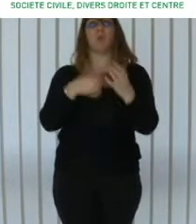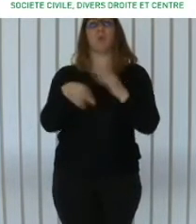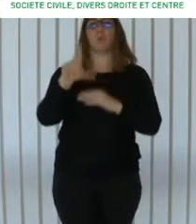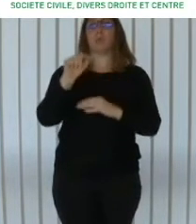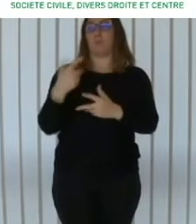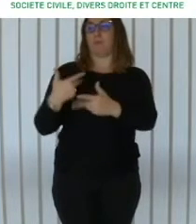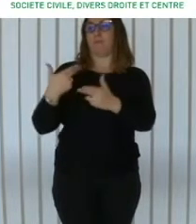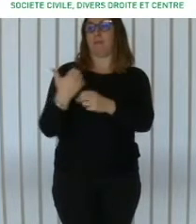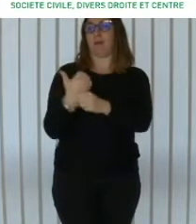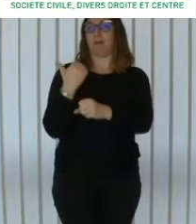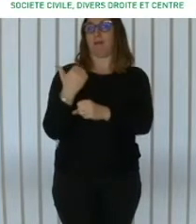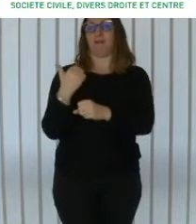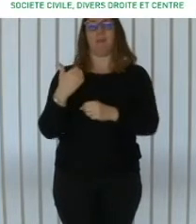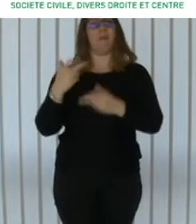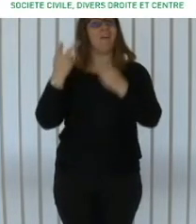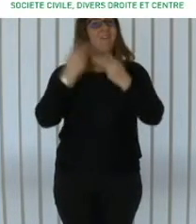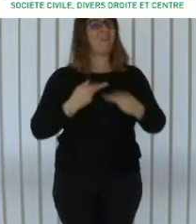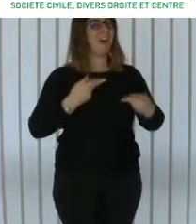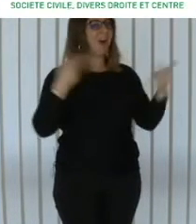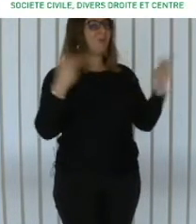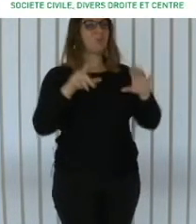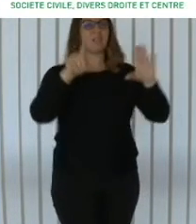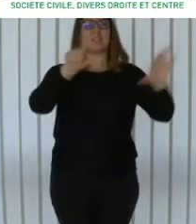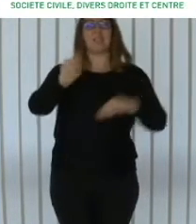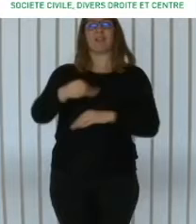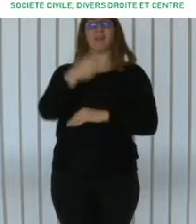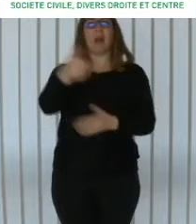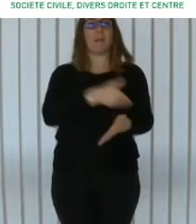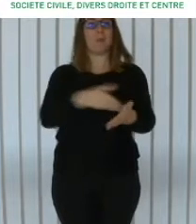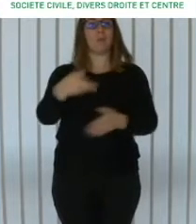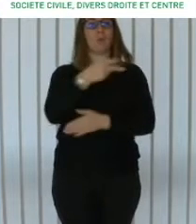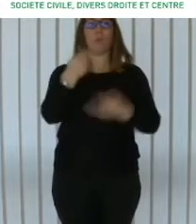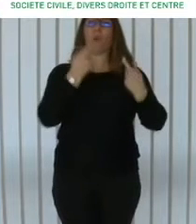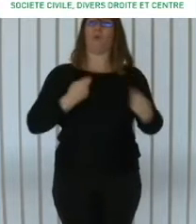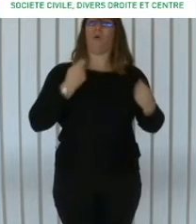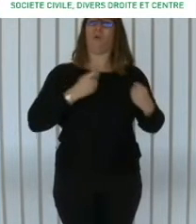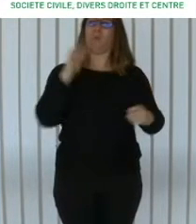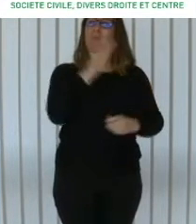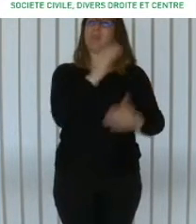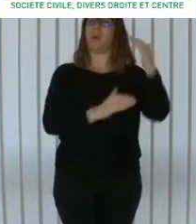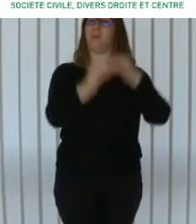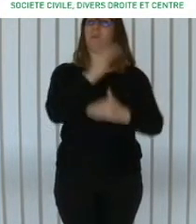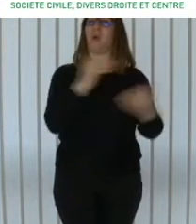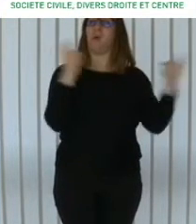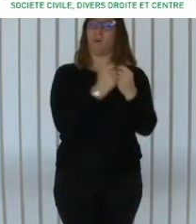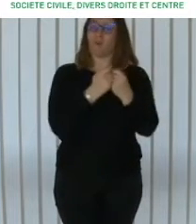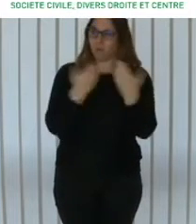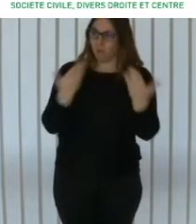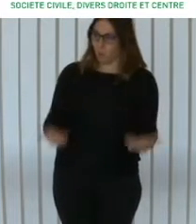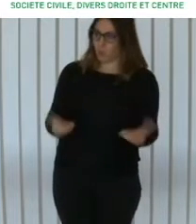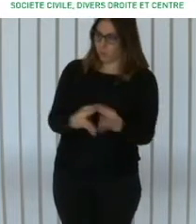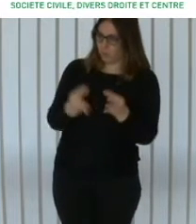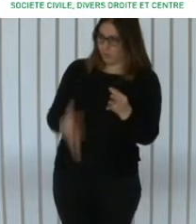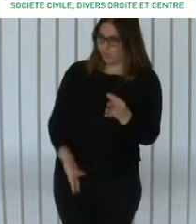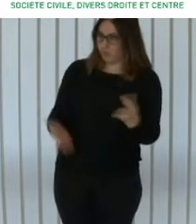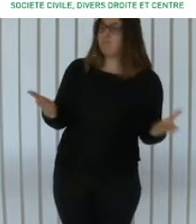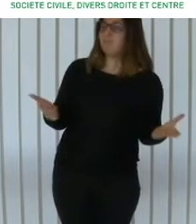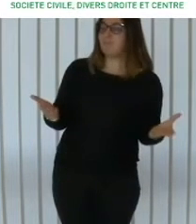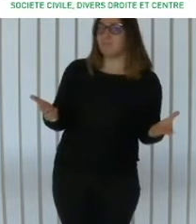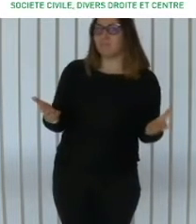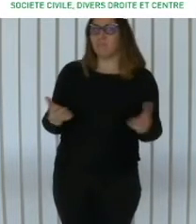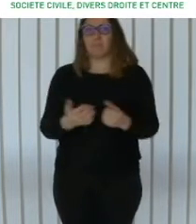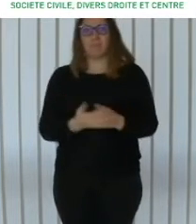2020, vous nous avez annoncé 7,1 millions d'euros dans ce même plan. Où en êtes-vous? En